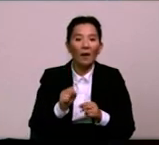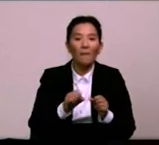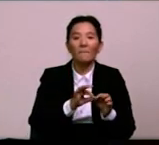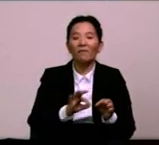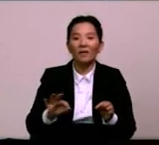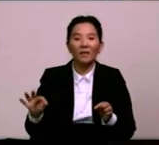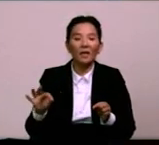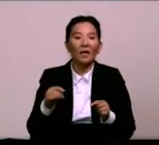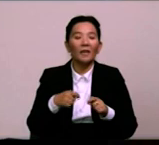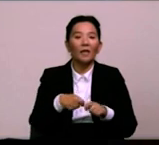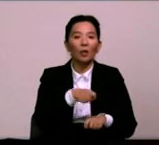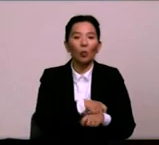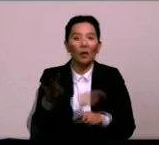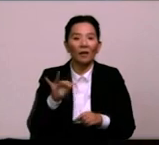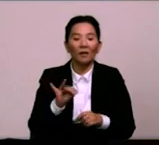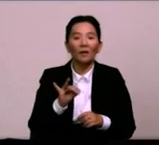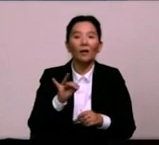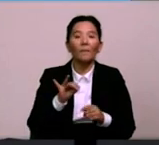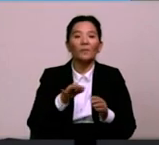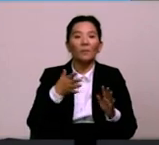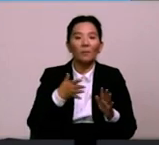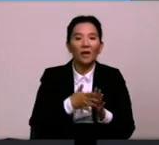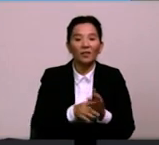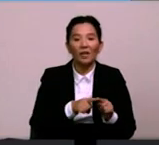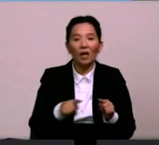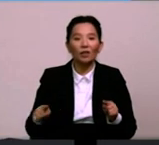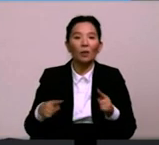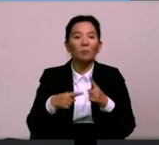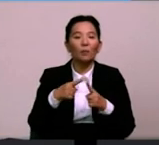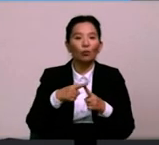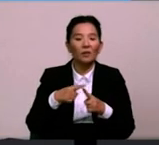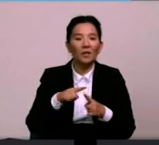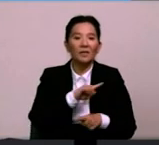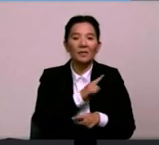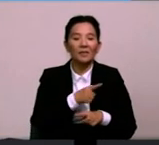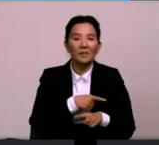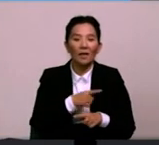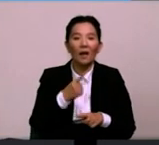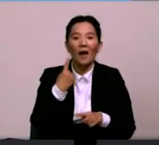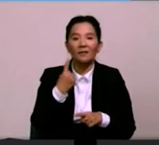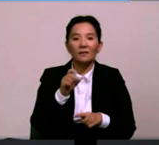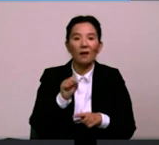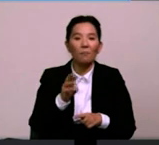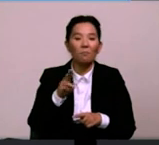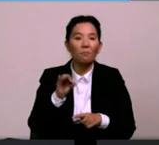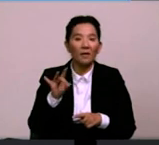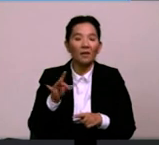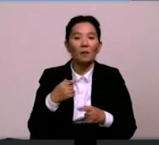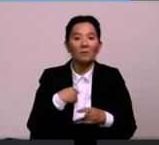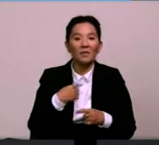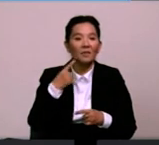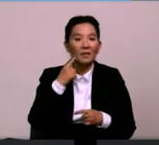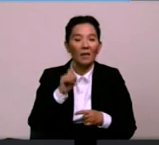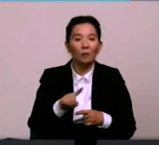проводник длиной 1 метр и проходящему перпендикулярно силе в 1 ампер. Значит, мы с вами знаем,